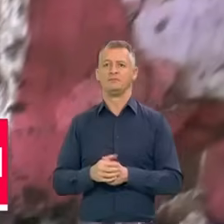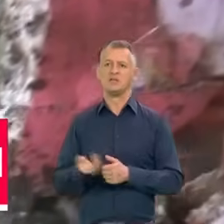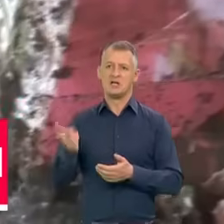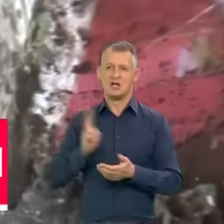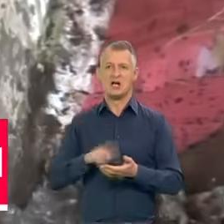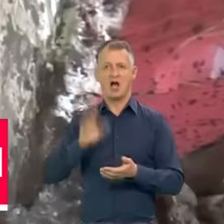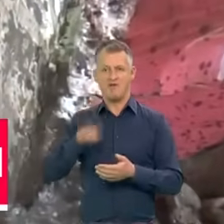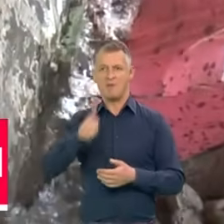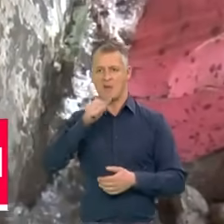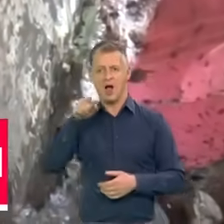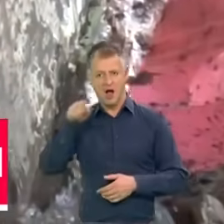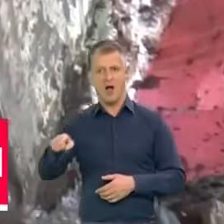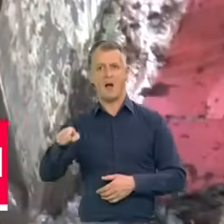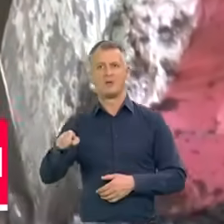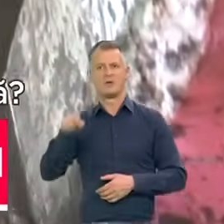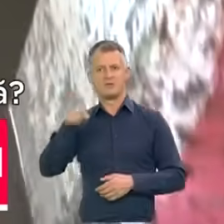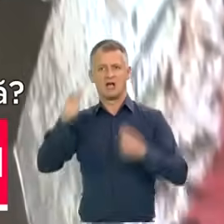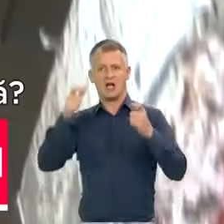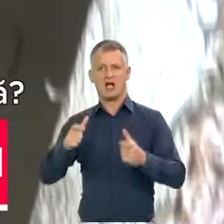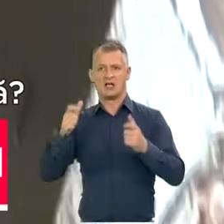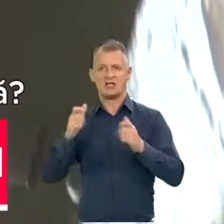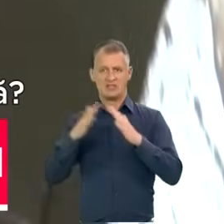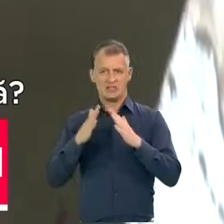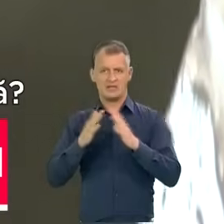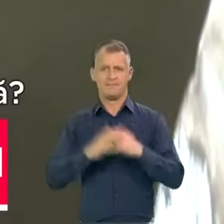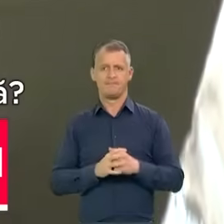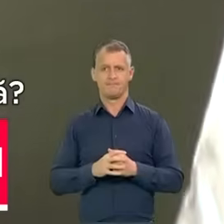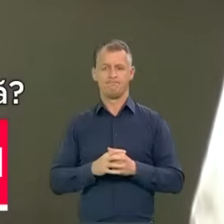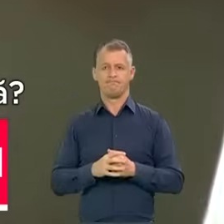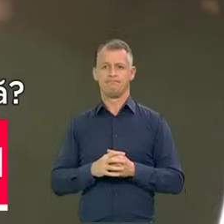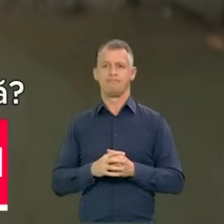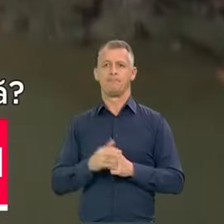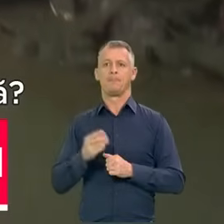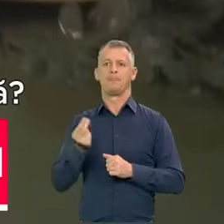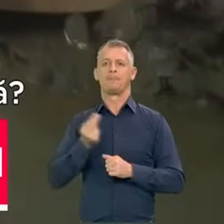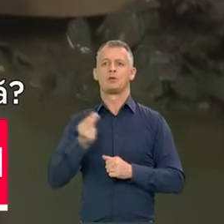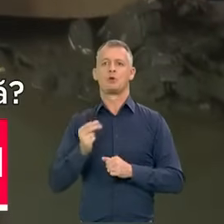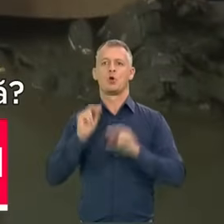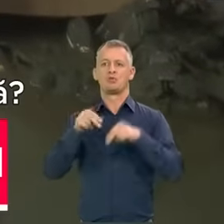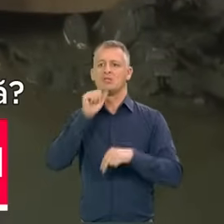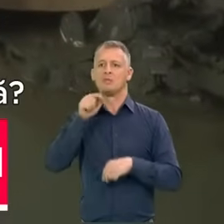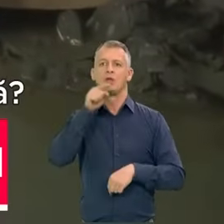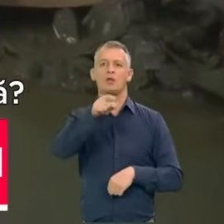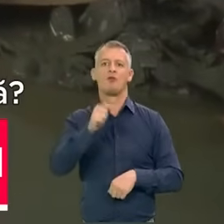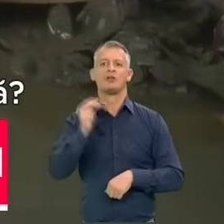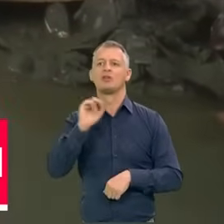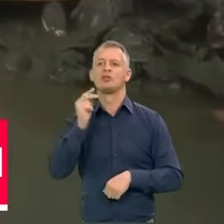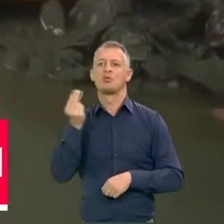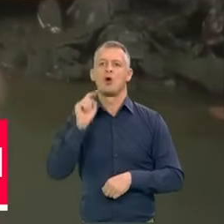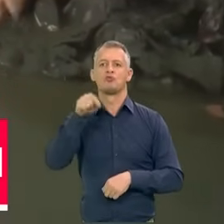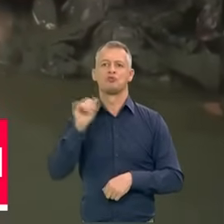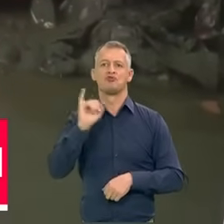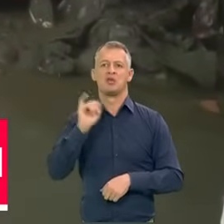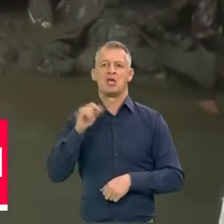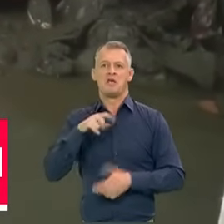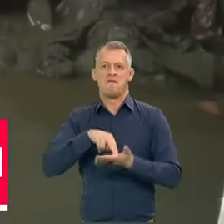de încă aveți apă în casă toate uitați Dar de ce n a ajuns nimeni la dumneavoastră cine s aun că doamnă că el